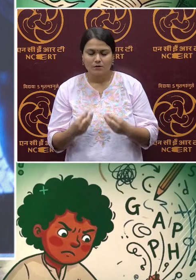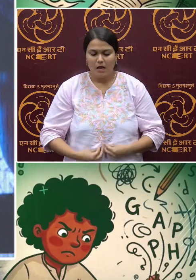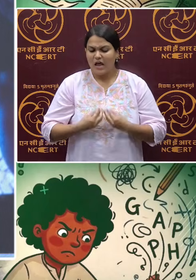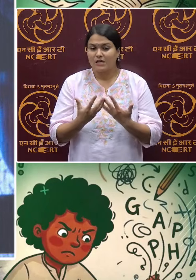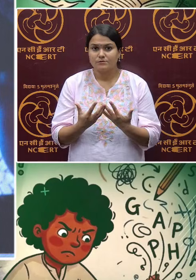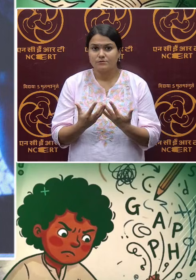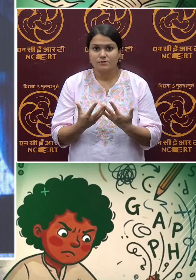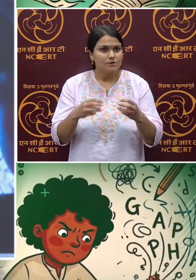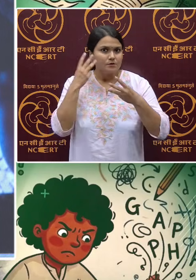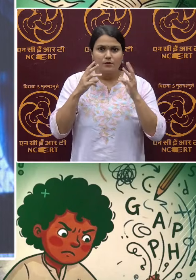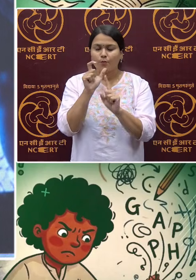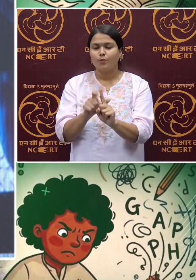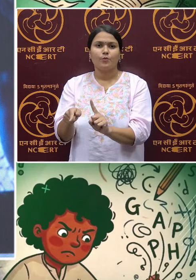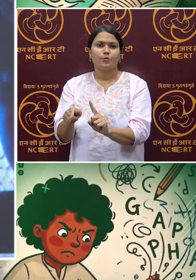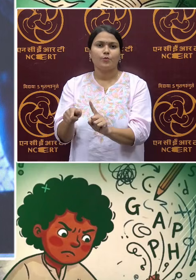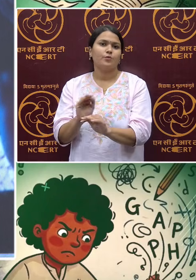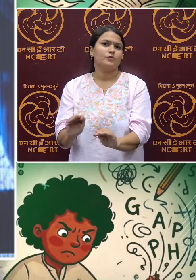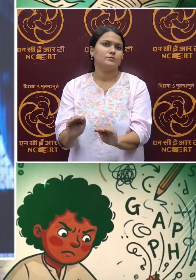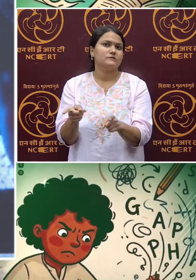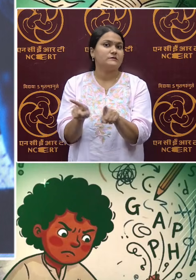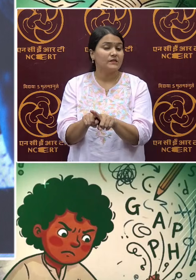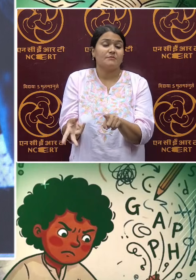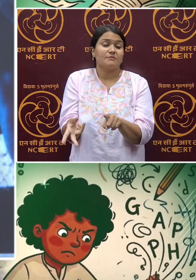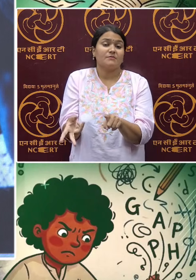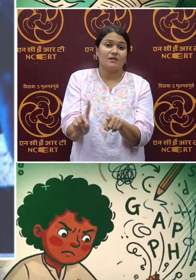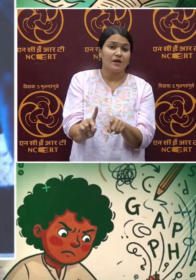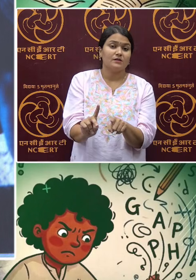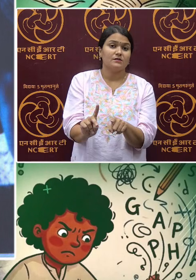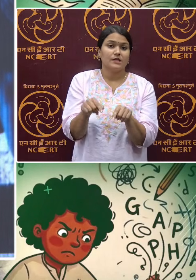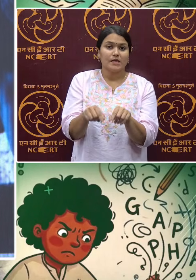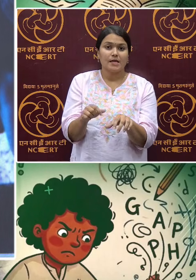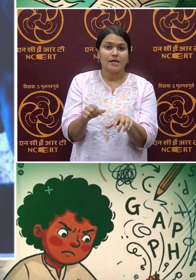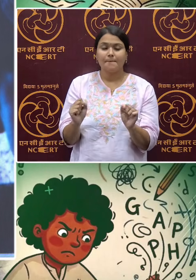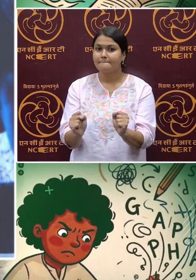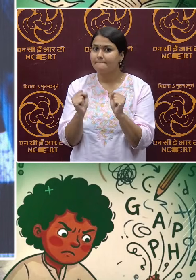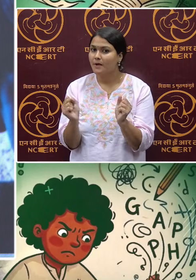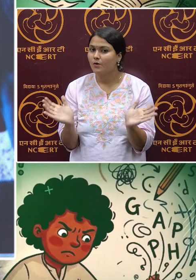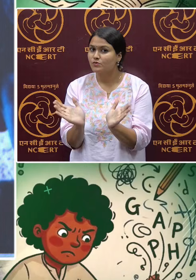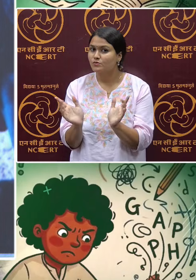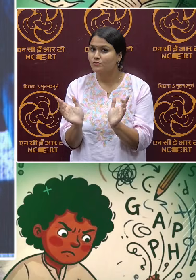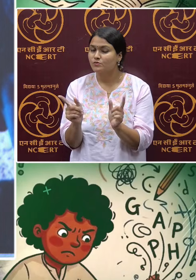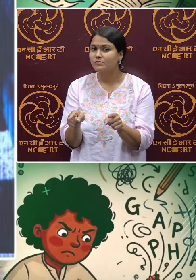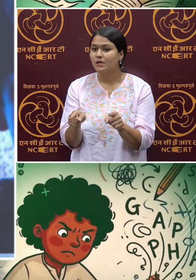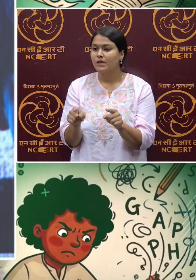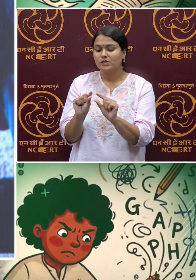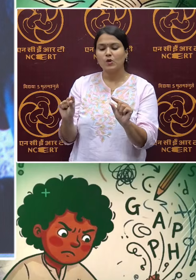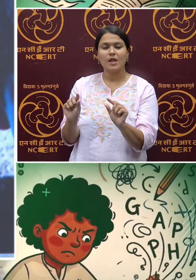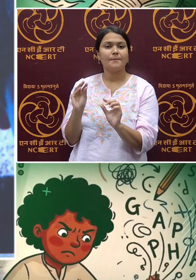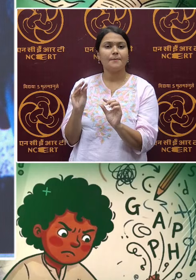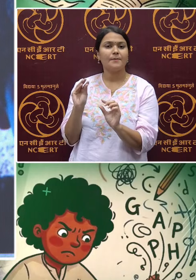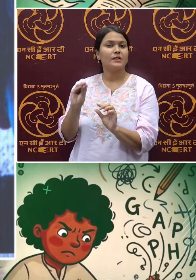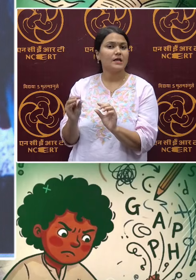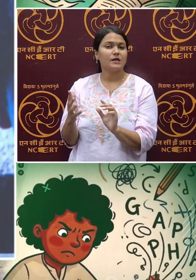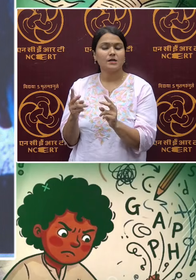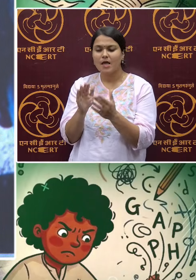going to be very frustrating for the child. But again, यही हमारा एफर्ट है कि हम लेबल ना करके समझें एक बेसिक डिफरेंस